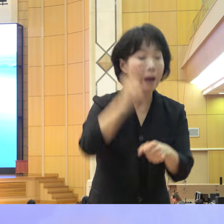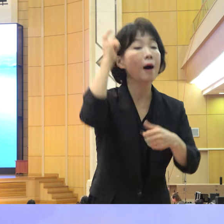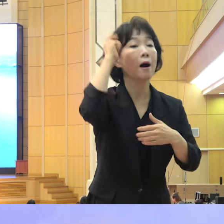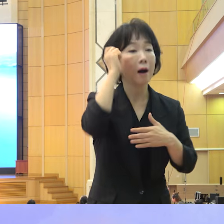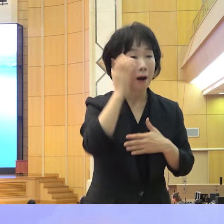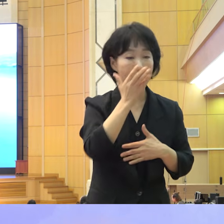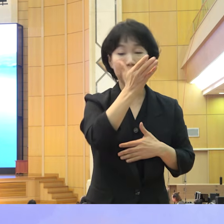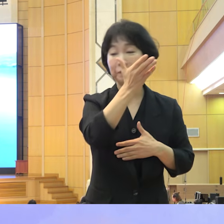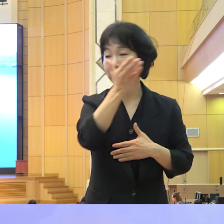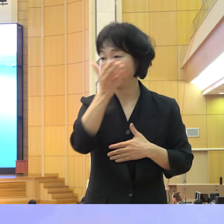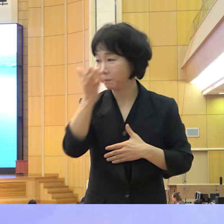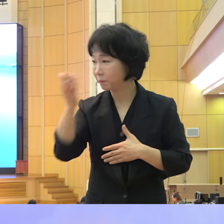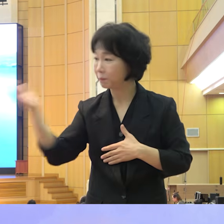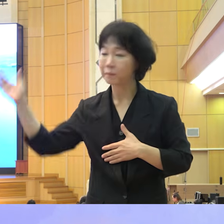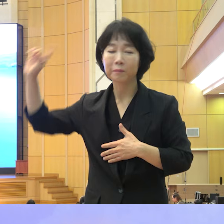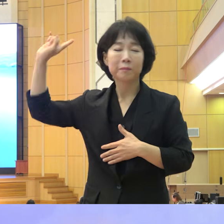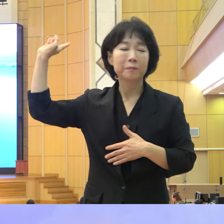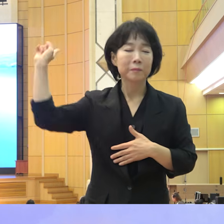두려워하느냐